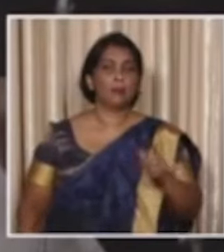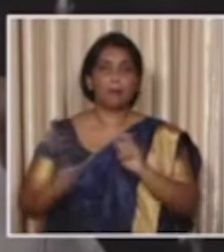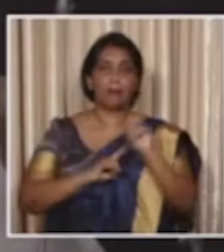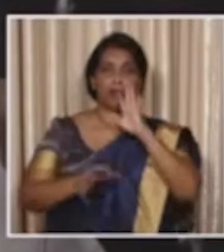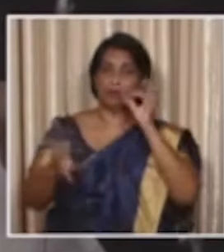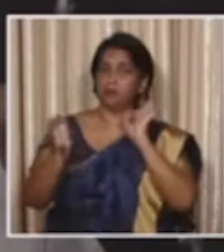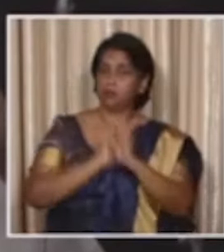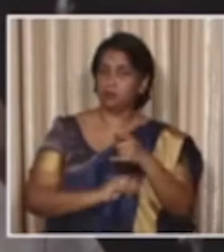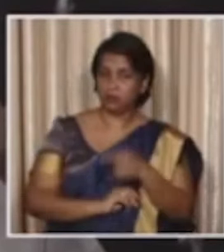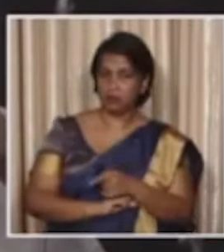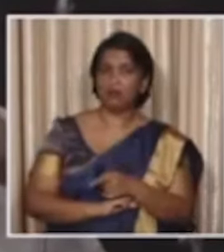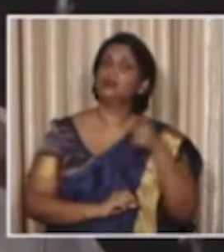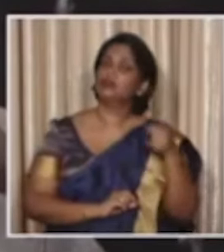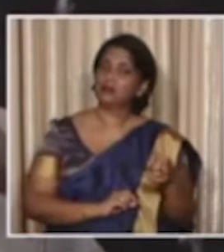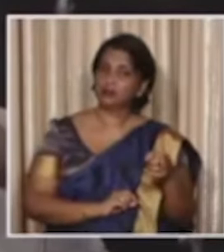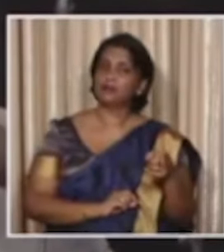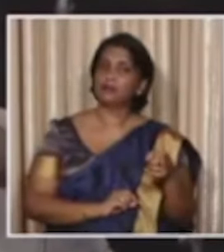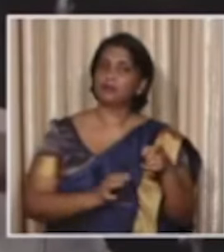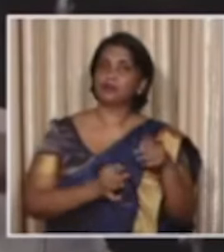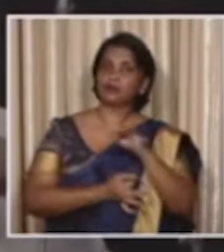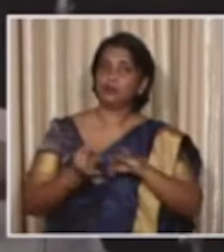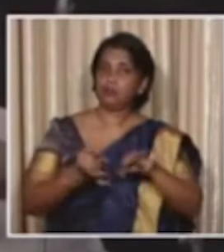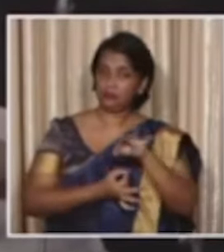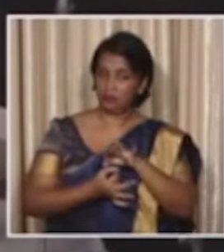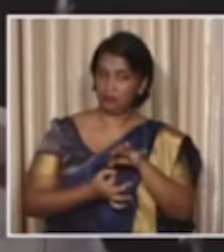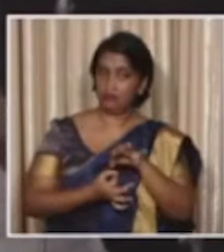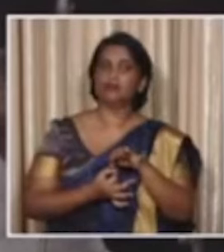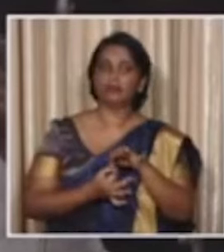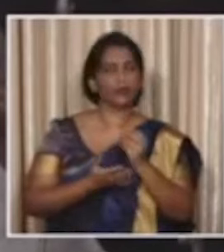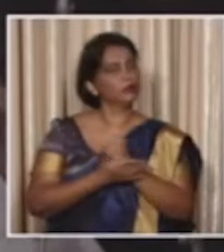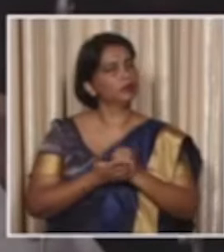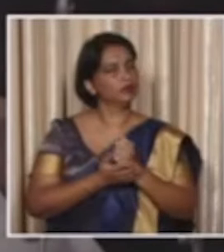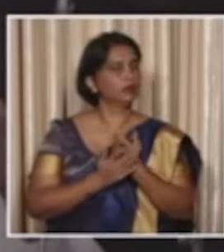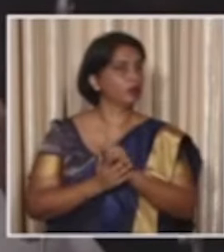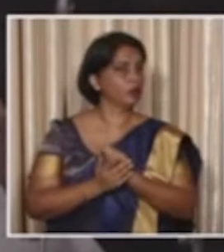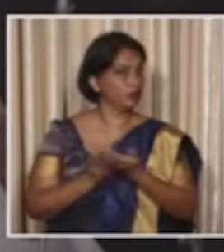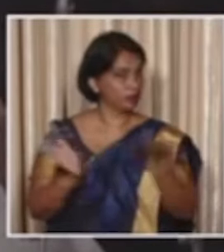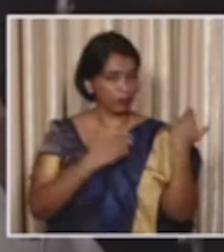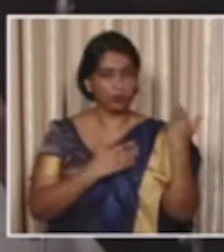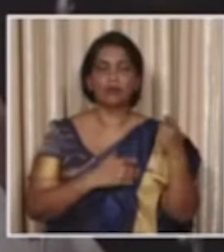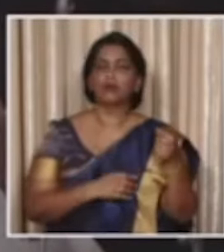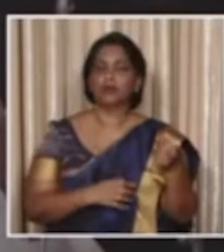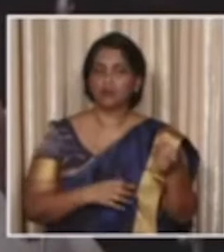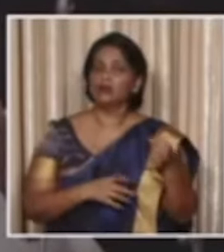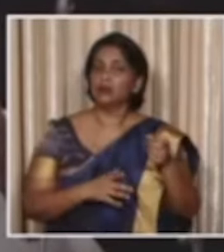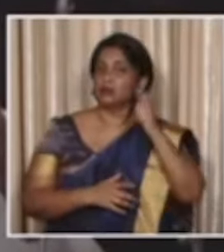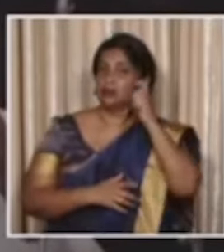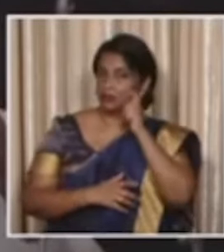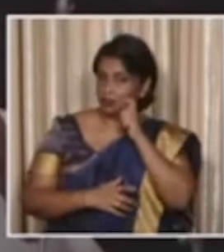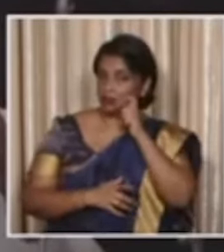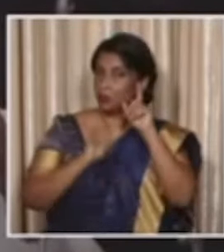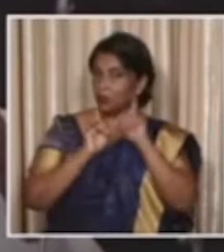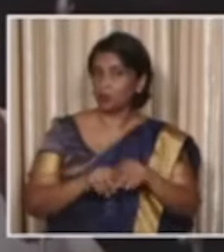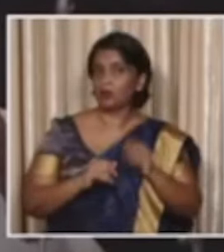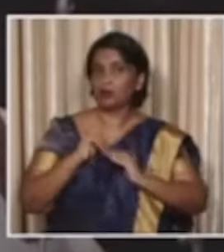තියලා මේ ප්‍රජාතන්ත්‍රවාදය සහ මුලින්ම ඉවත් කරලා මේ ත්‍රස්තවාදීන්